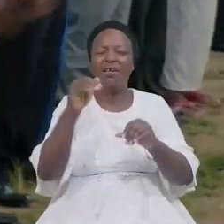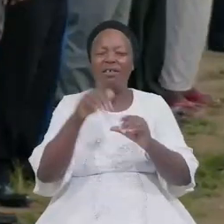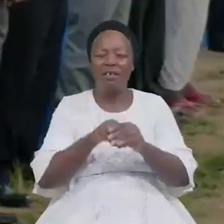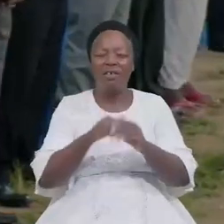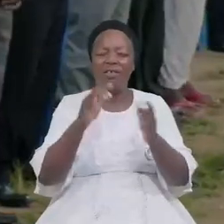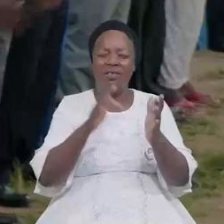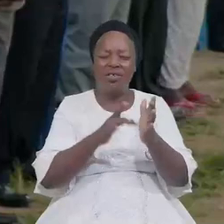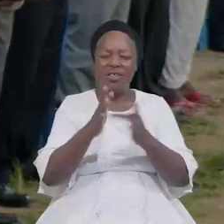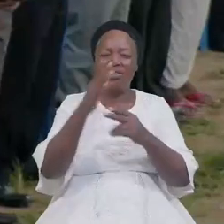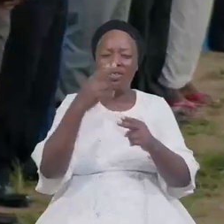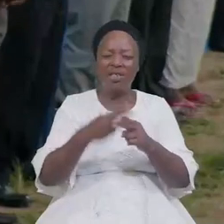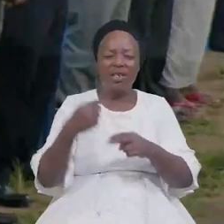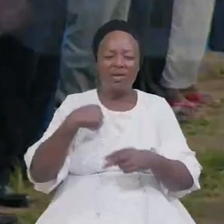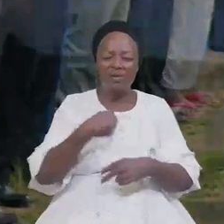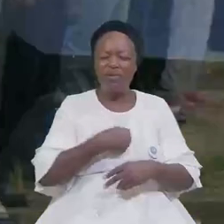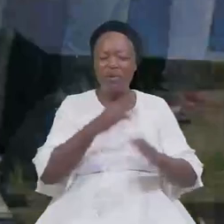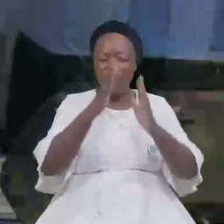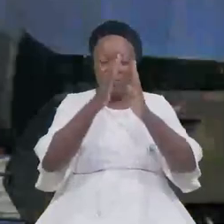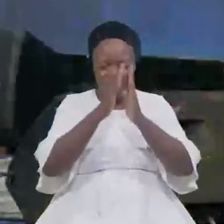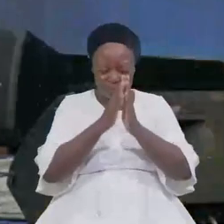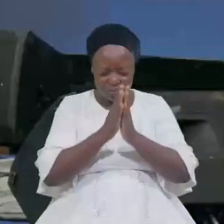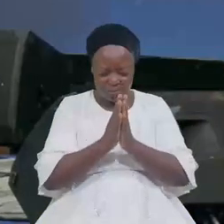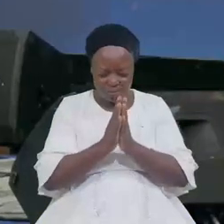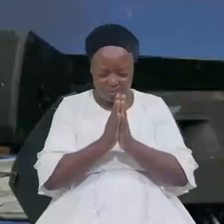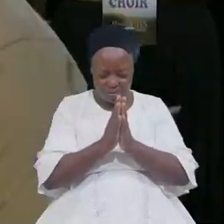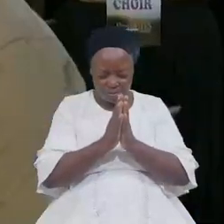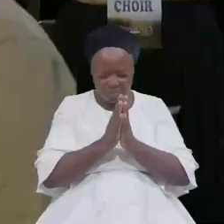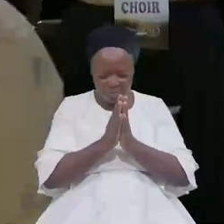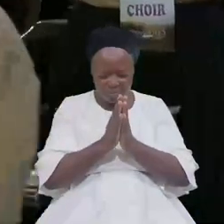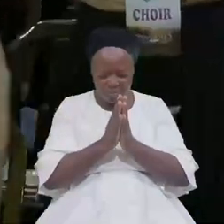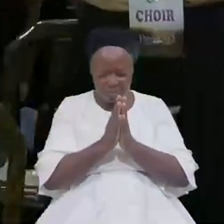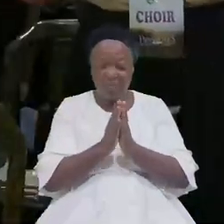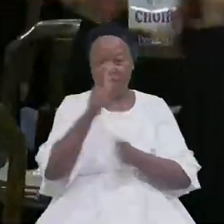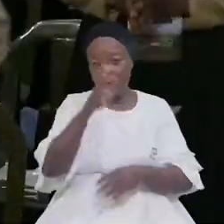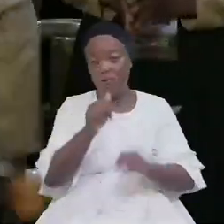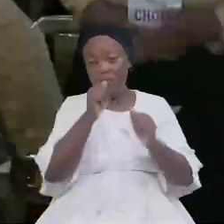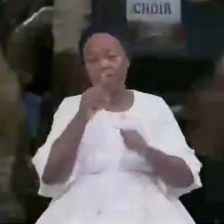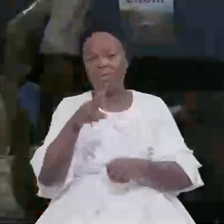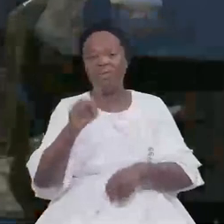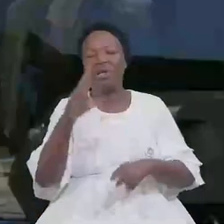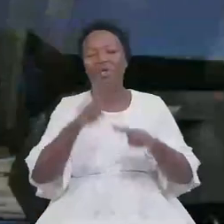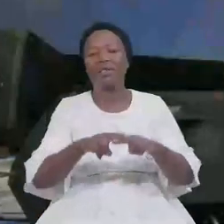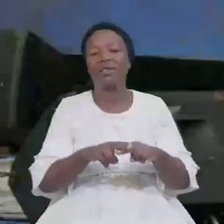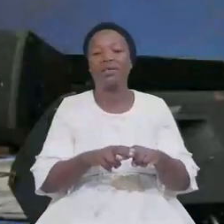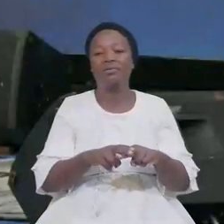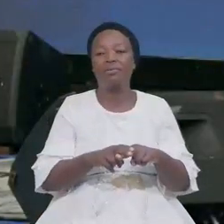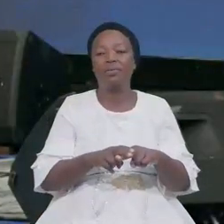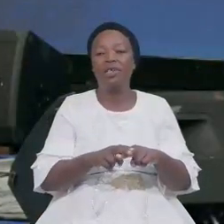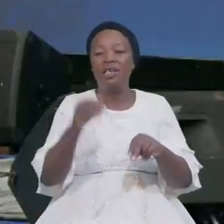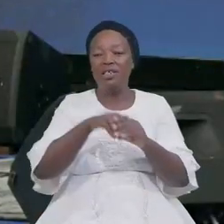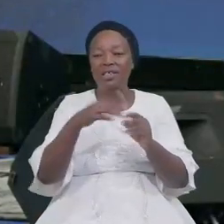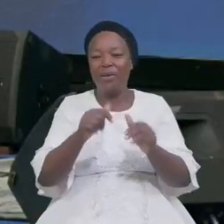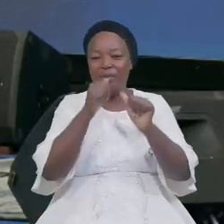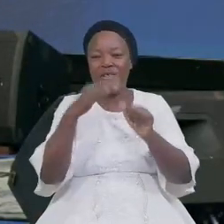nom de Jésus, nous prions. Que le Seigneur vous bénisse. Assoyez-vous dans les